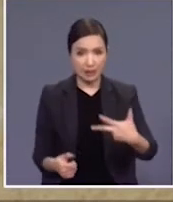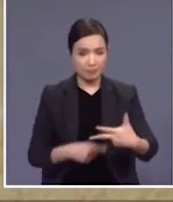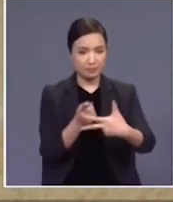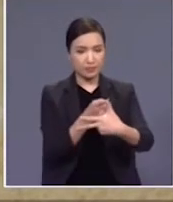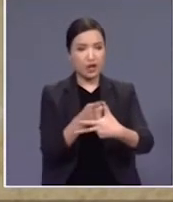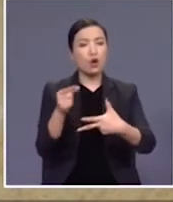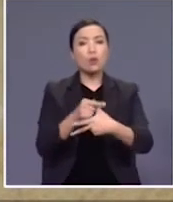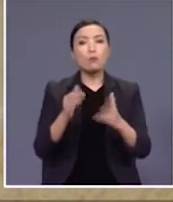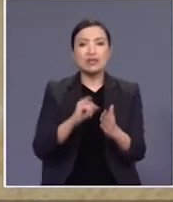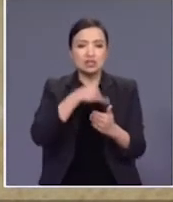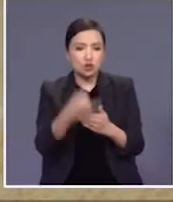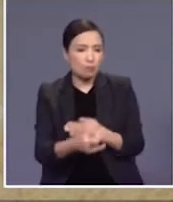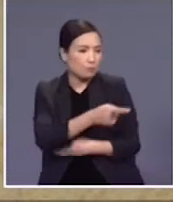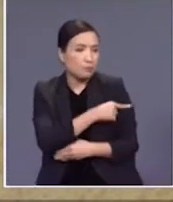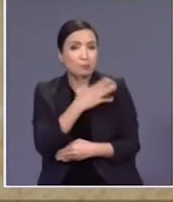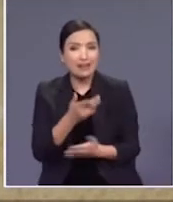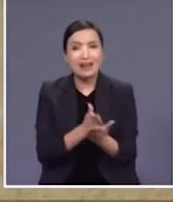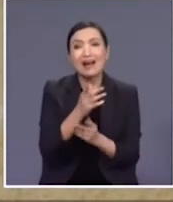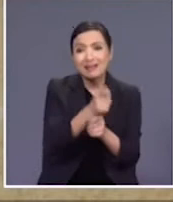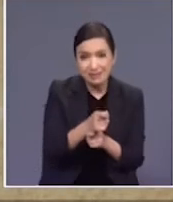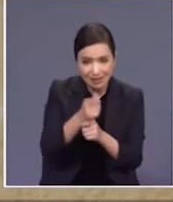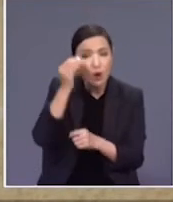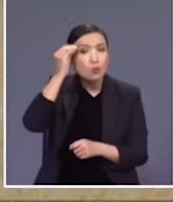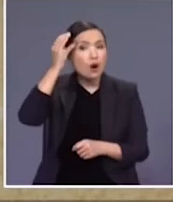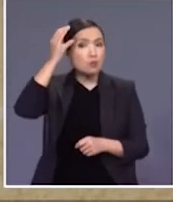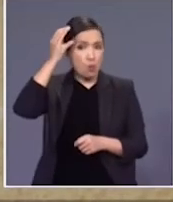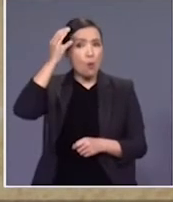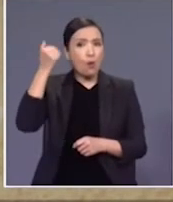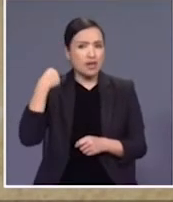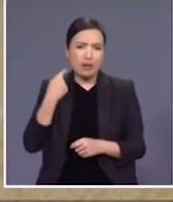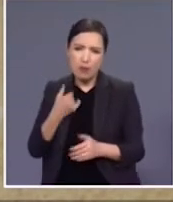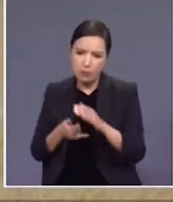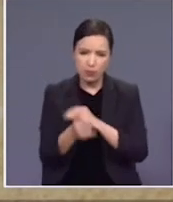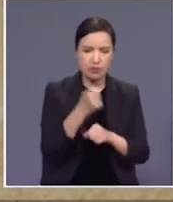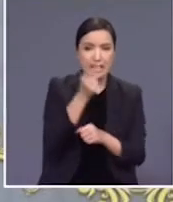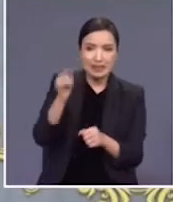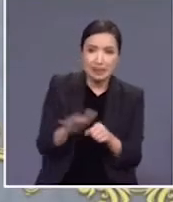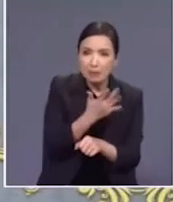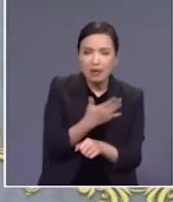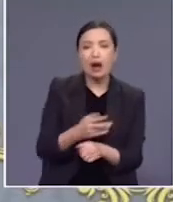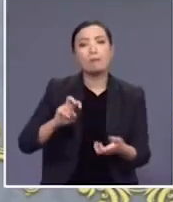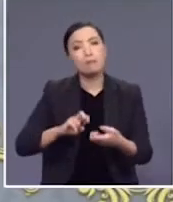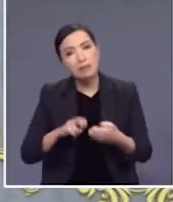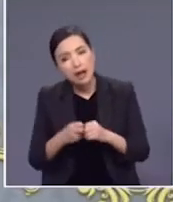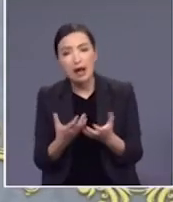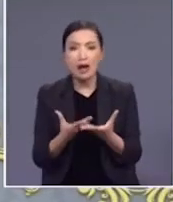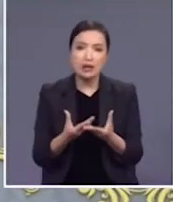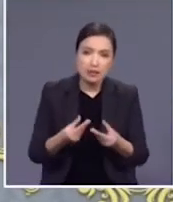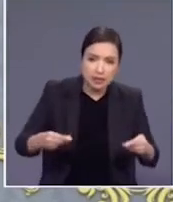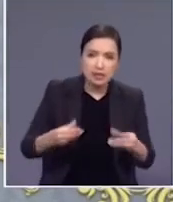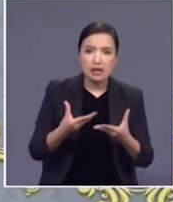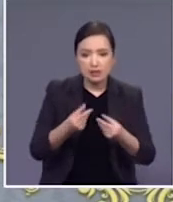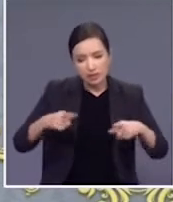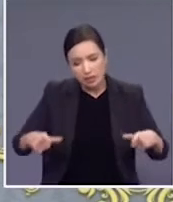กลุ่มบัณฑิตใหม่นะครับที่จบสาขาเกษตรมีความรู้แต่ก็ไม่ได้เข้ามาเต็มตัวเพราะอาจจะขาดปัจจัยเช่นที่ดินหรือเงินทุนและ